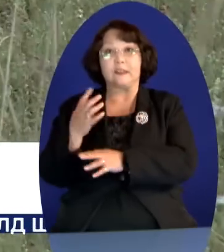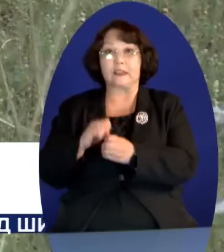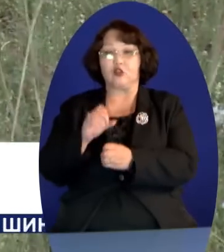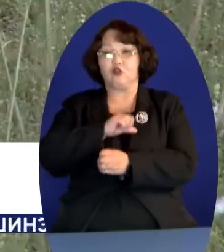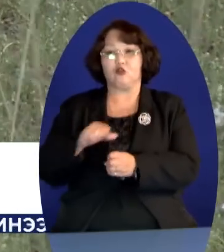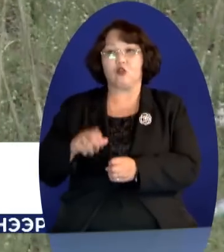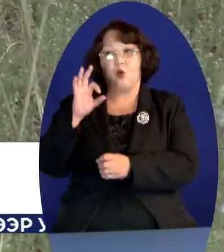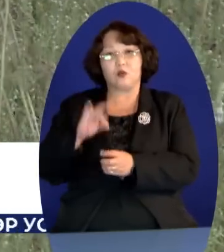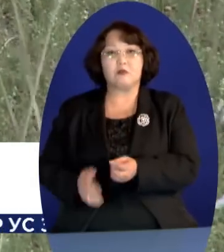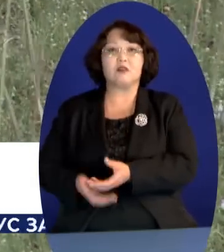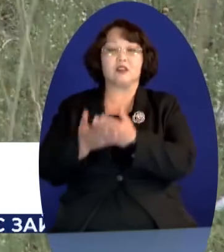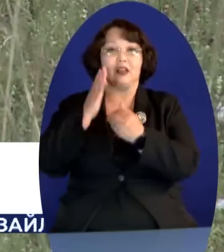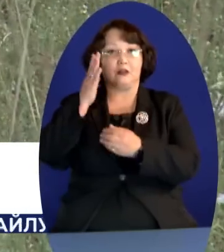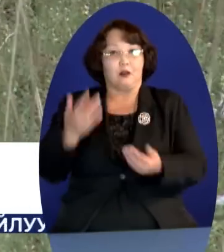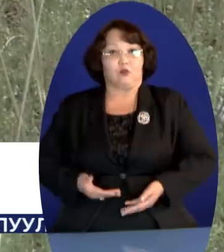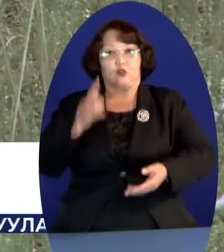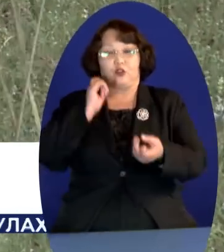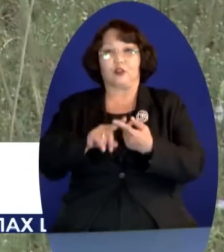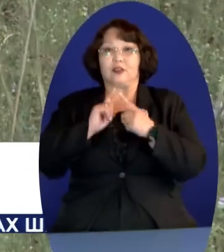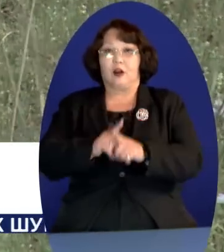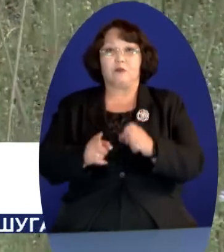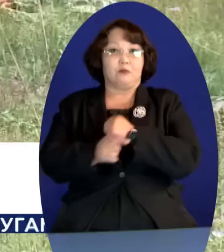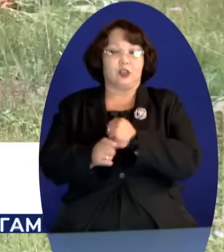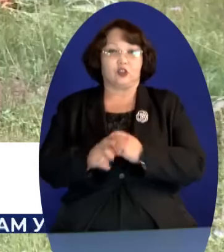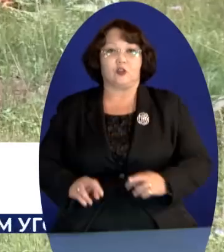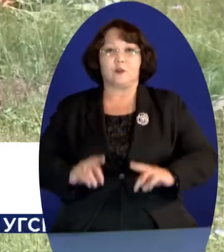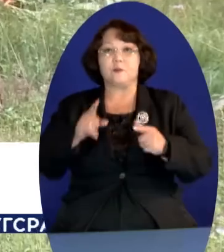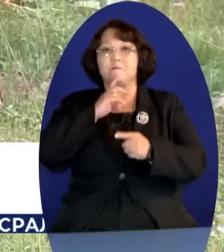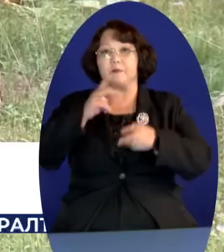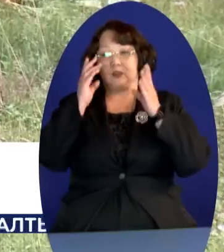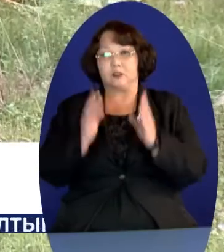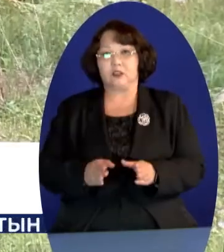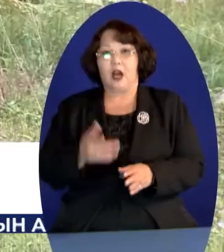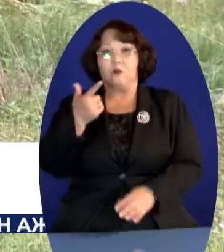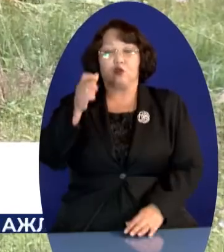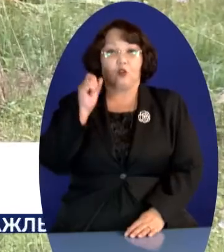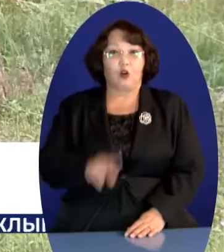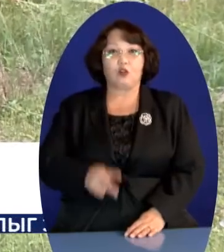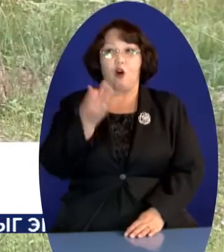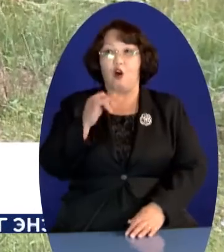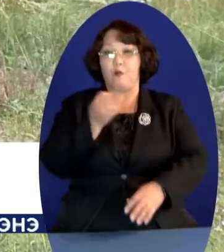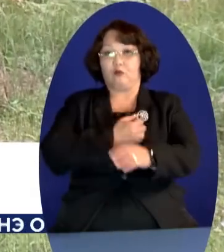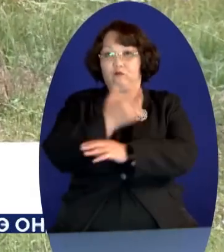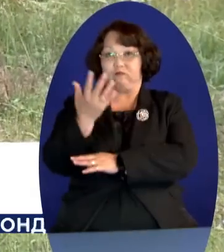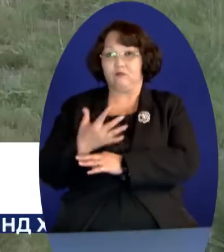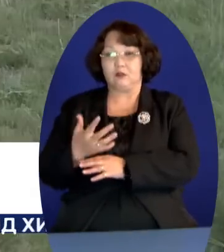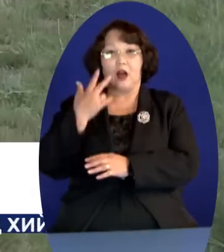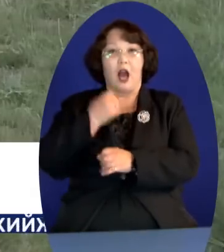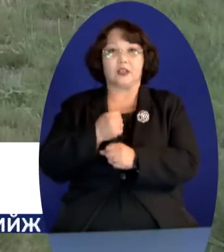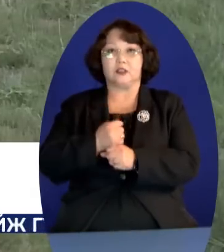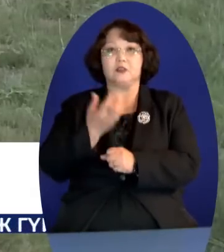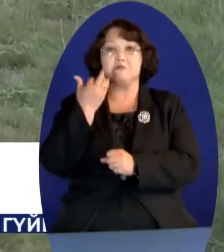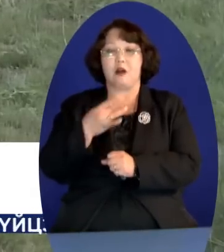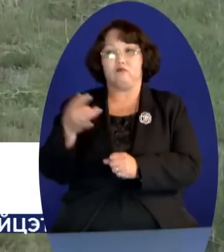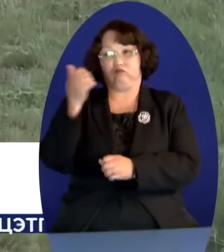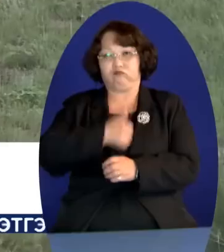зэ ирээдүйн амьдрал зорилгынхоо дагуу тэр мэрэгжлээ өөрчлөхөөр болсон байна. Хамгийн гол нь ойжуулагч болсноор байнгын ажлын байртай